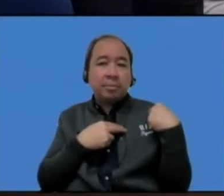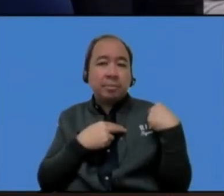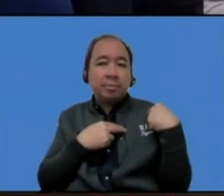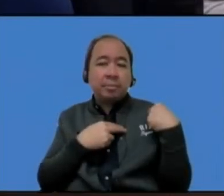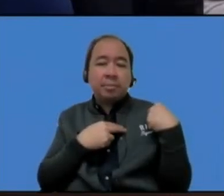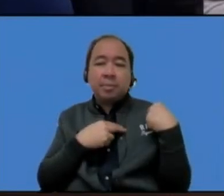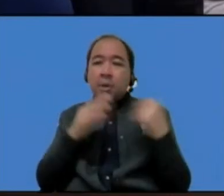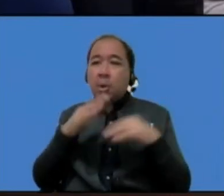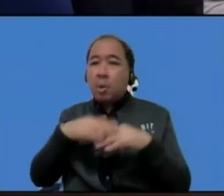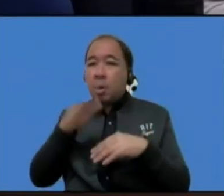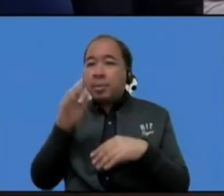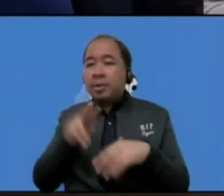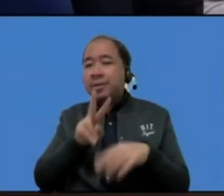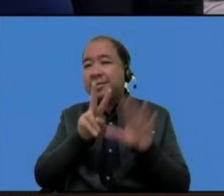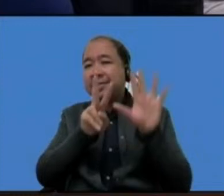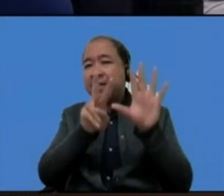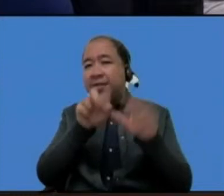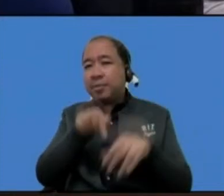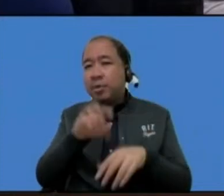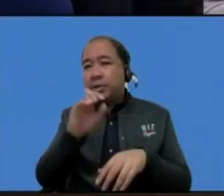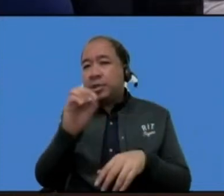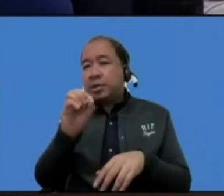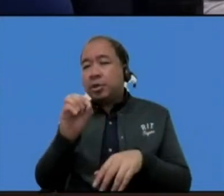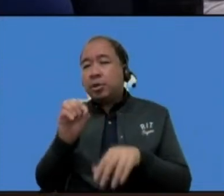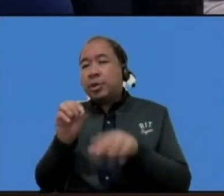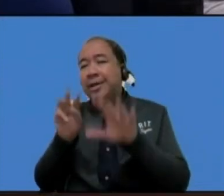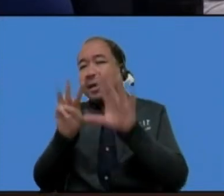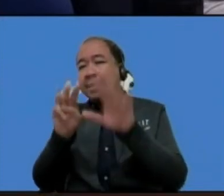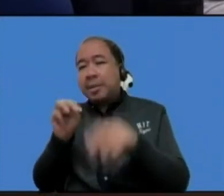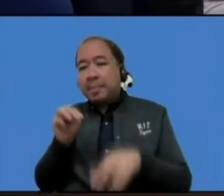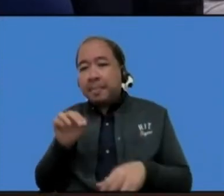通，平均的满意率高